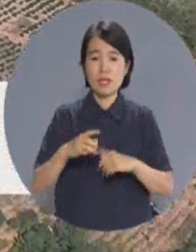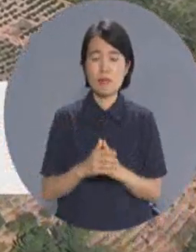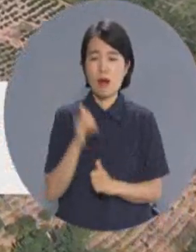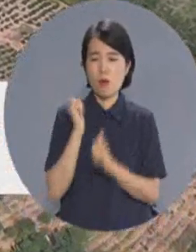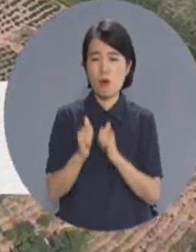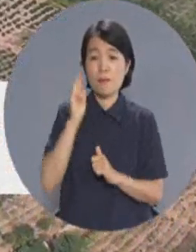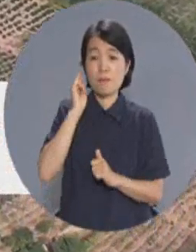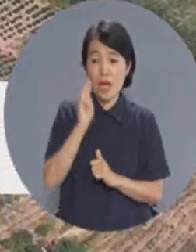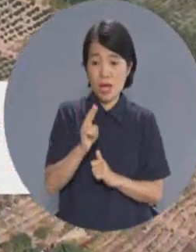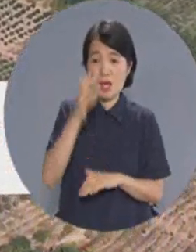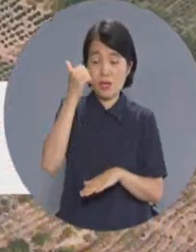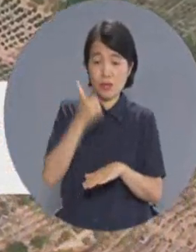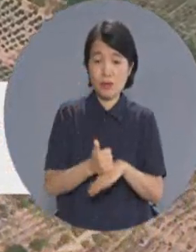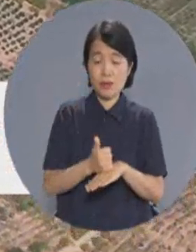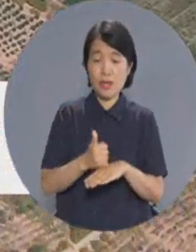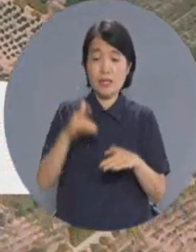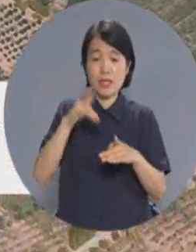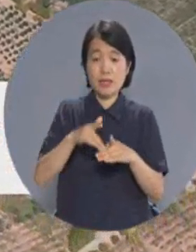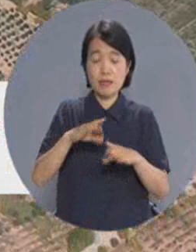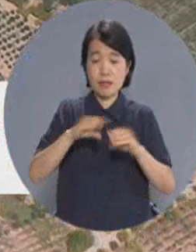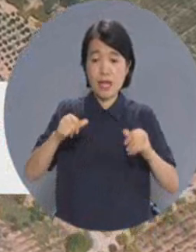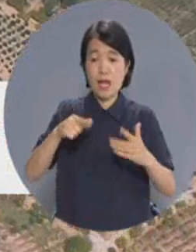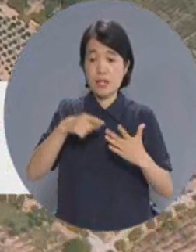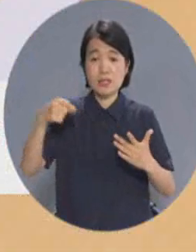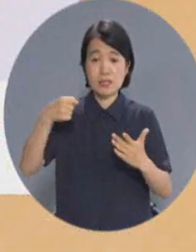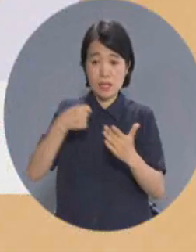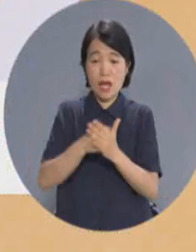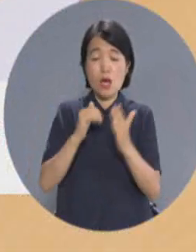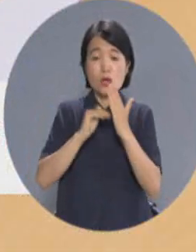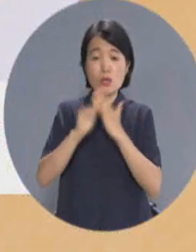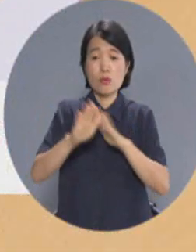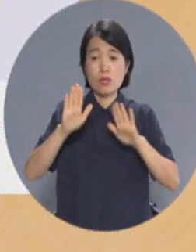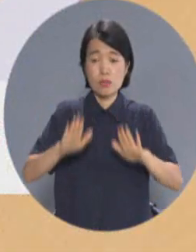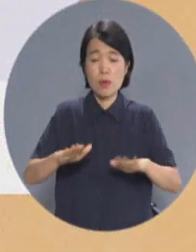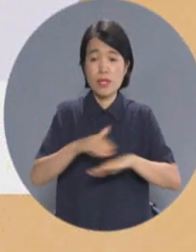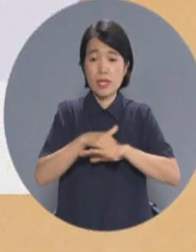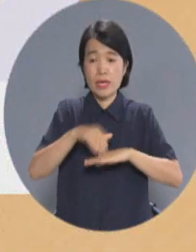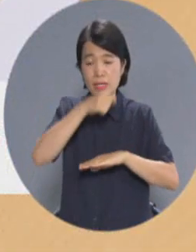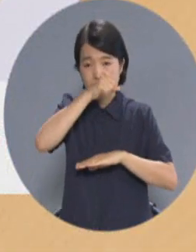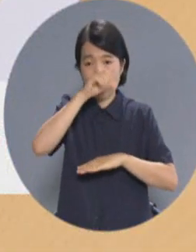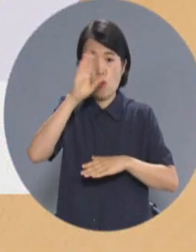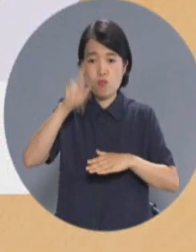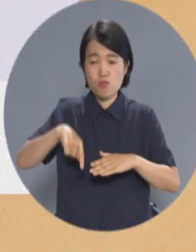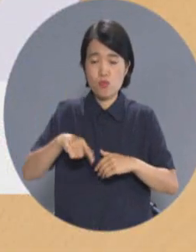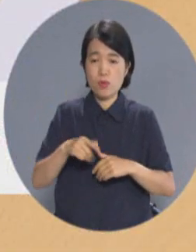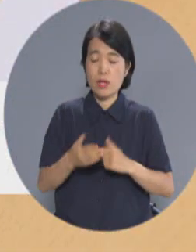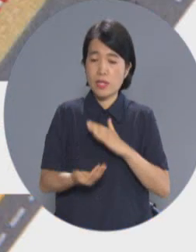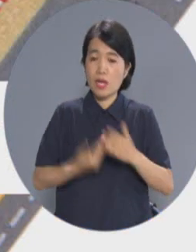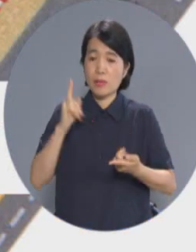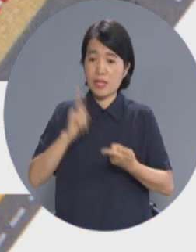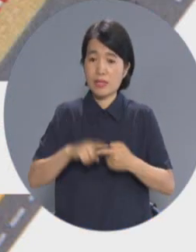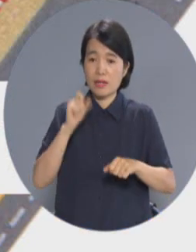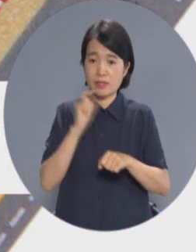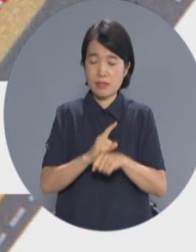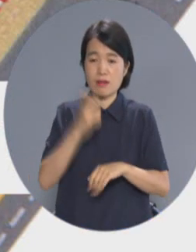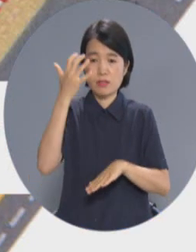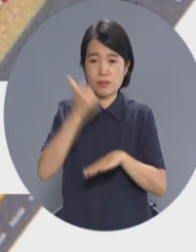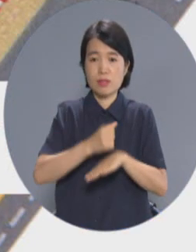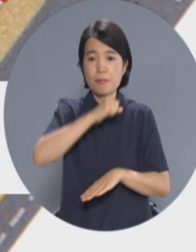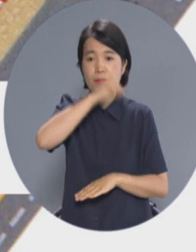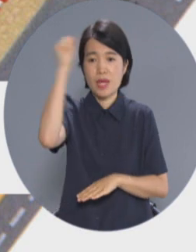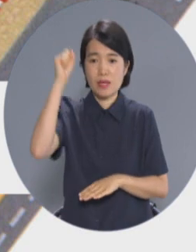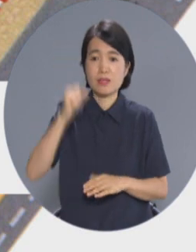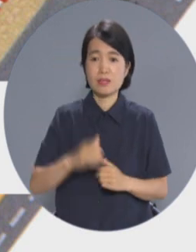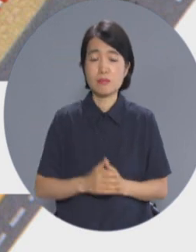치열한 경쟁 끝에 센터 부지로 선정된 데 이어 이번에 기획재정부의 예비 타당성 조사를 최종